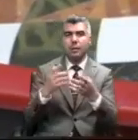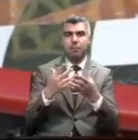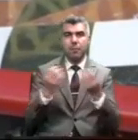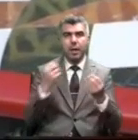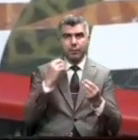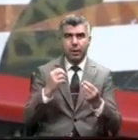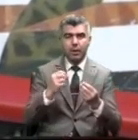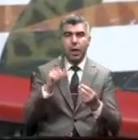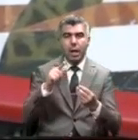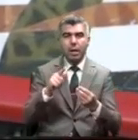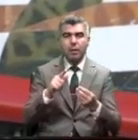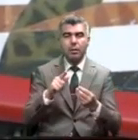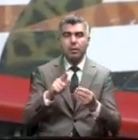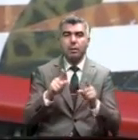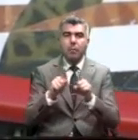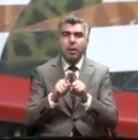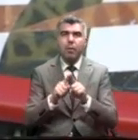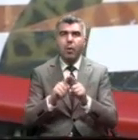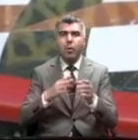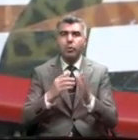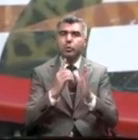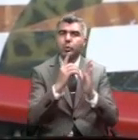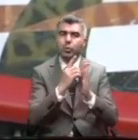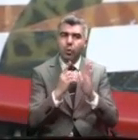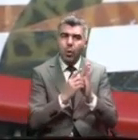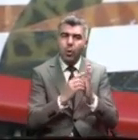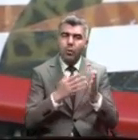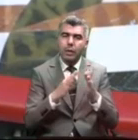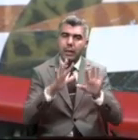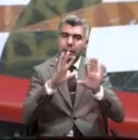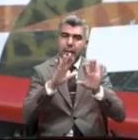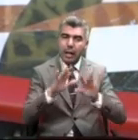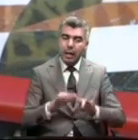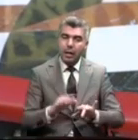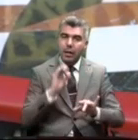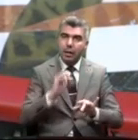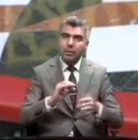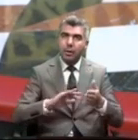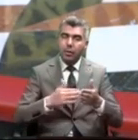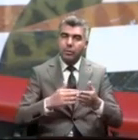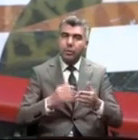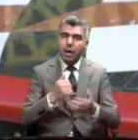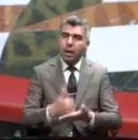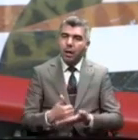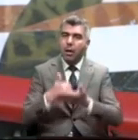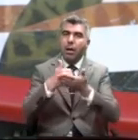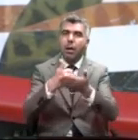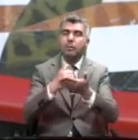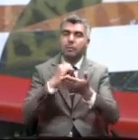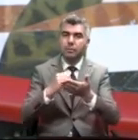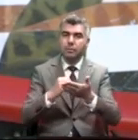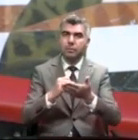وبعد تساؤلات ديال المؤسسات الدستوريه اللي خرجوا بتقرير بعض الخدمات اللي